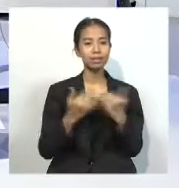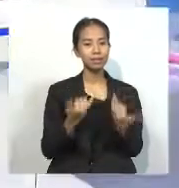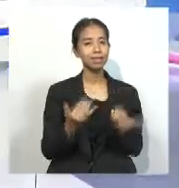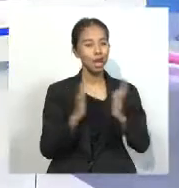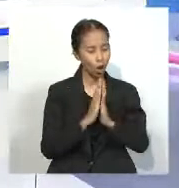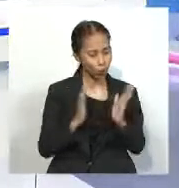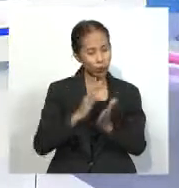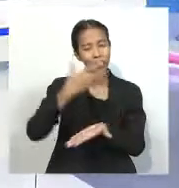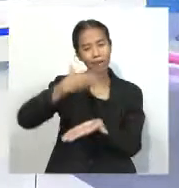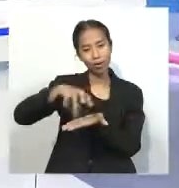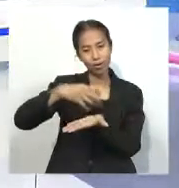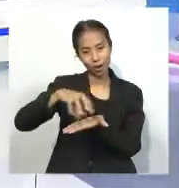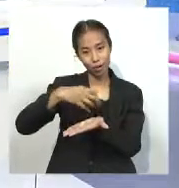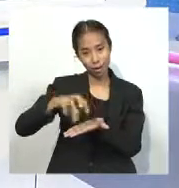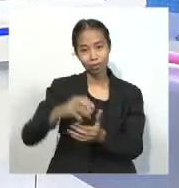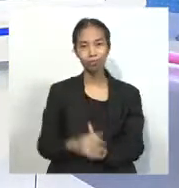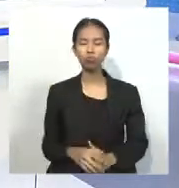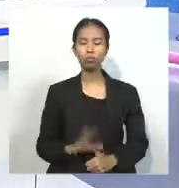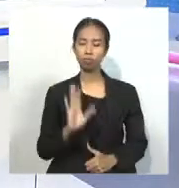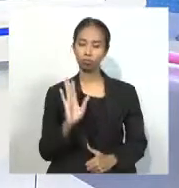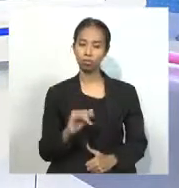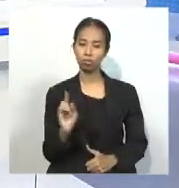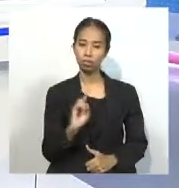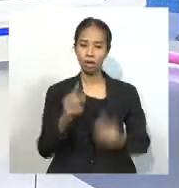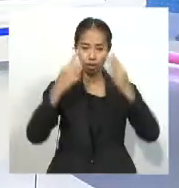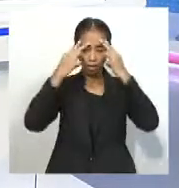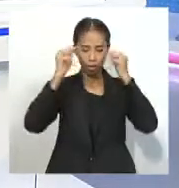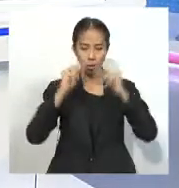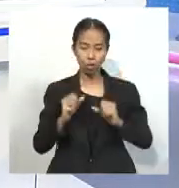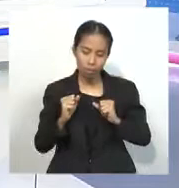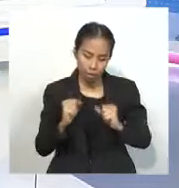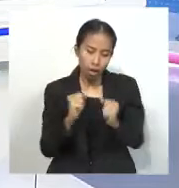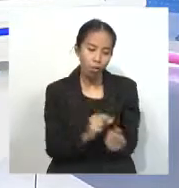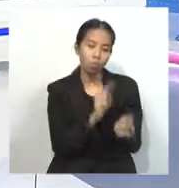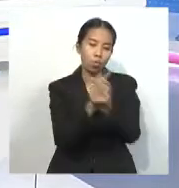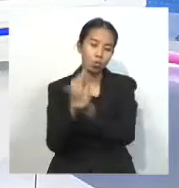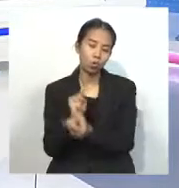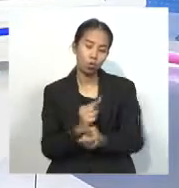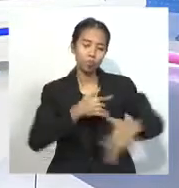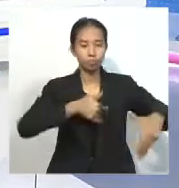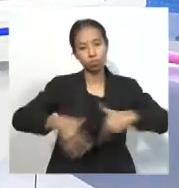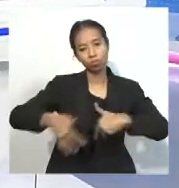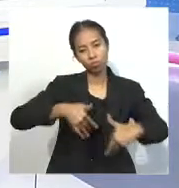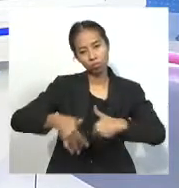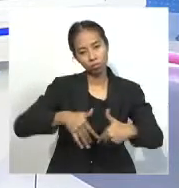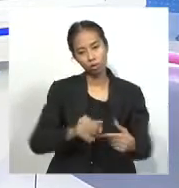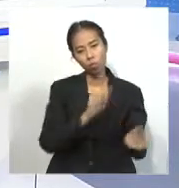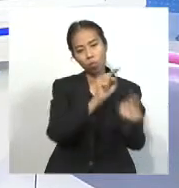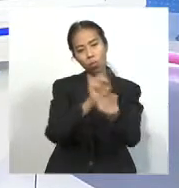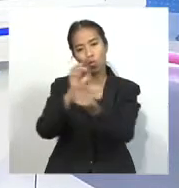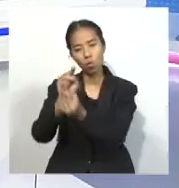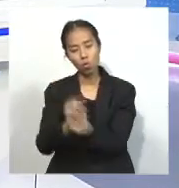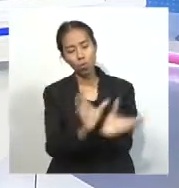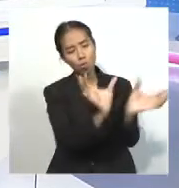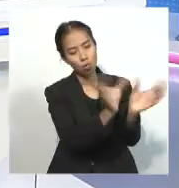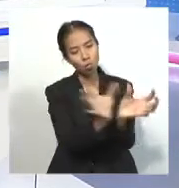ะคะคุณโสรดาก็ติดตามบรรยากาศมาฝากกันนะคะต้องเห็นว่านายกรัฐมนตรีพยายามที่จะไปพบปะพูดคุยกับประชาชนที่หลากหลายกลุ่มโดยเฉพา